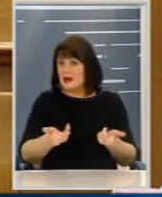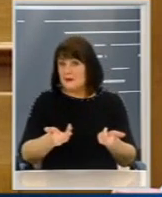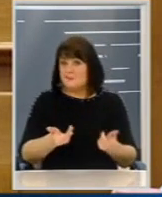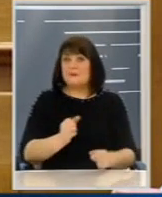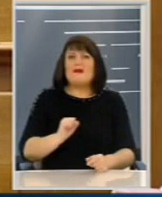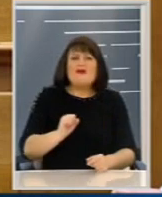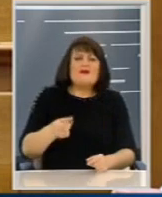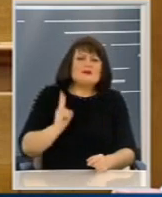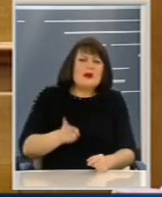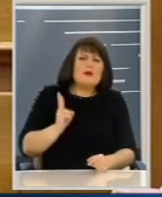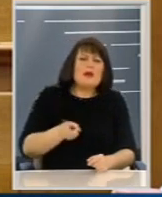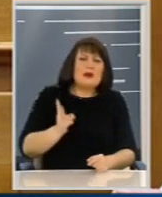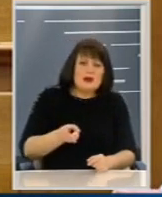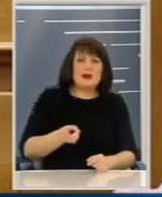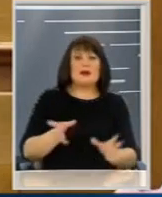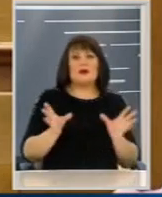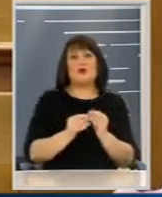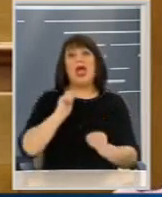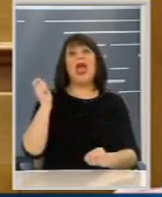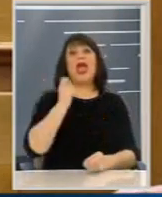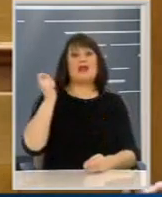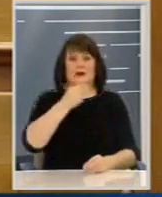και κινδυνολογία για τα εθνικά θέματα.